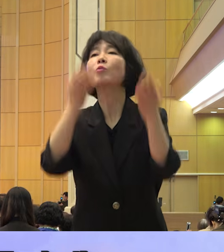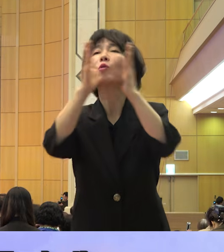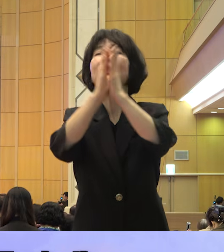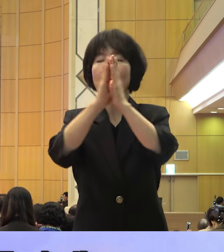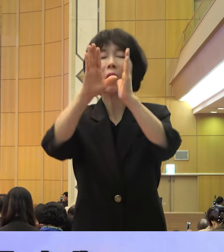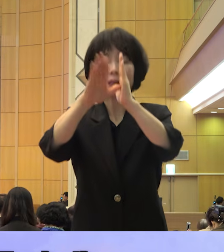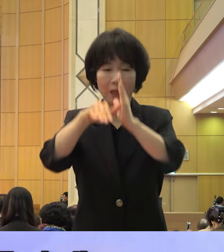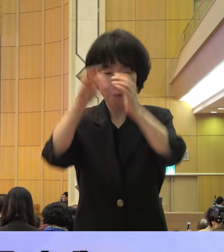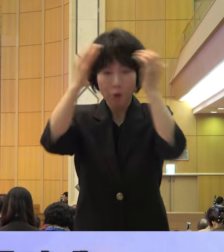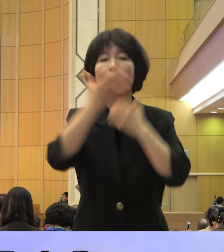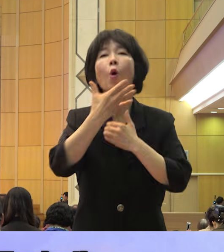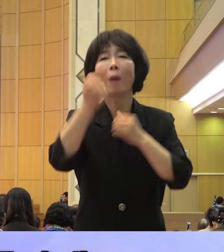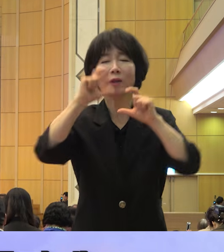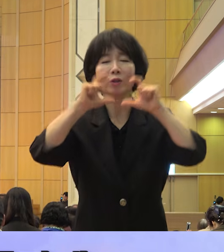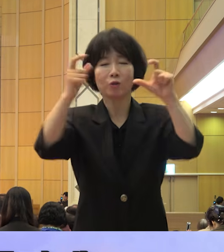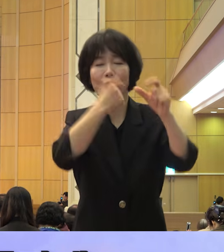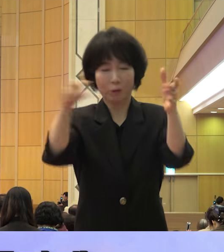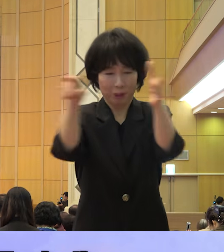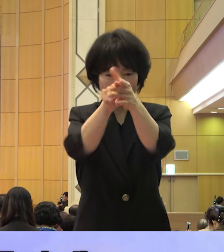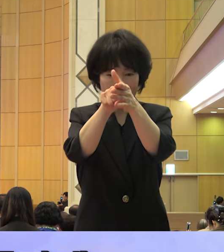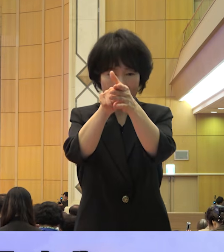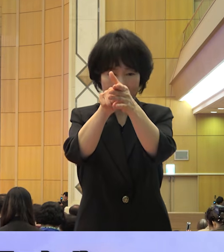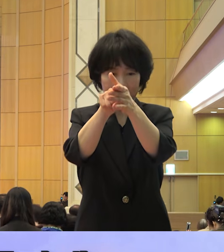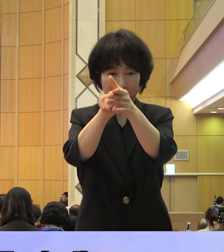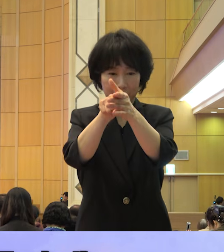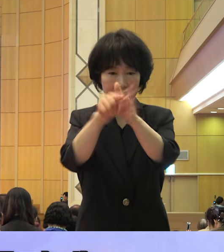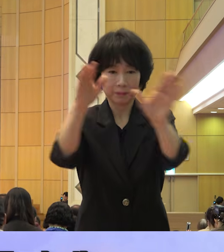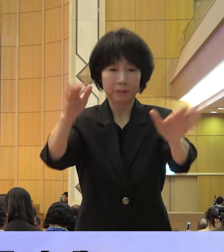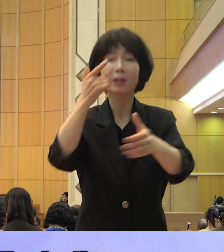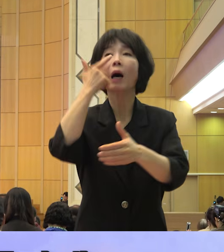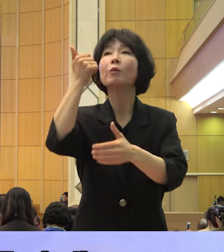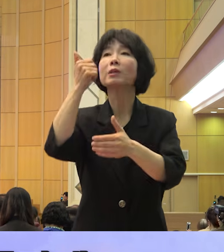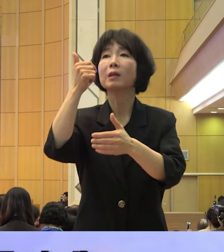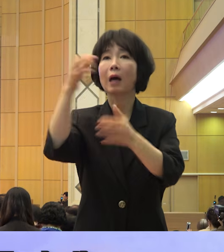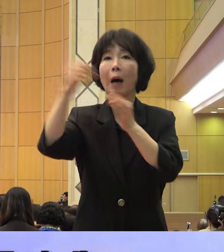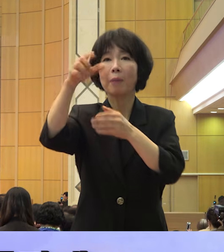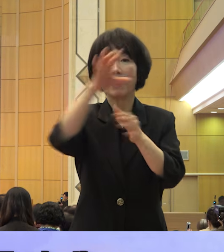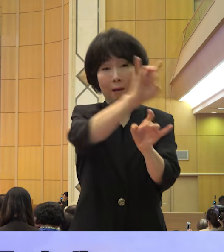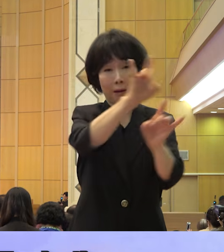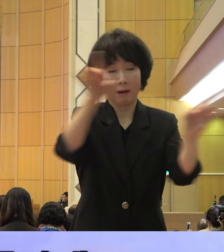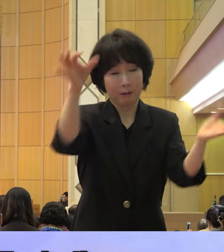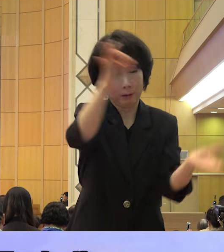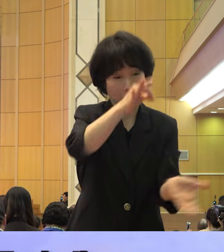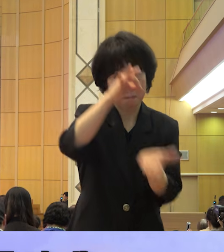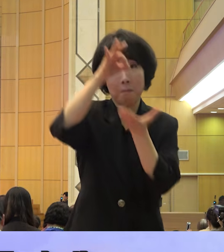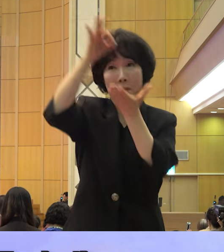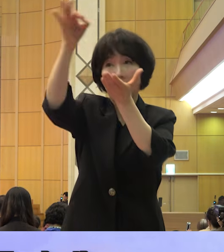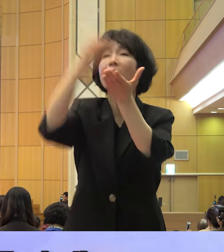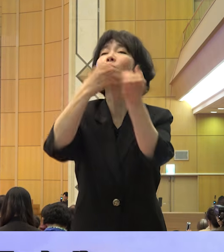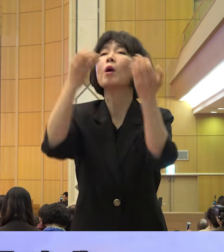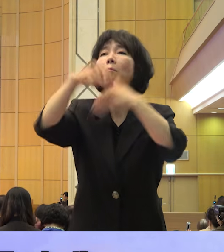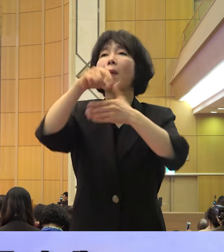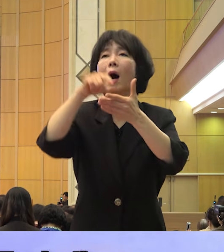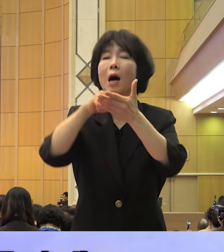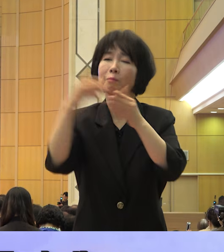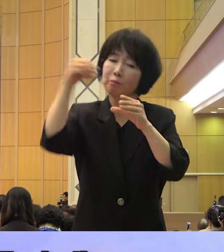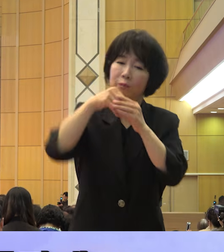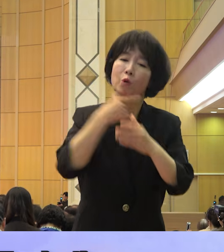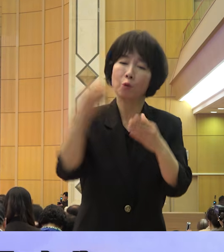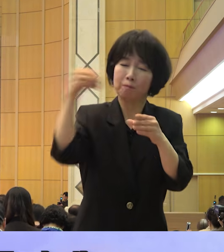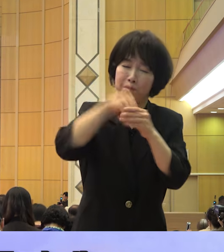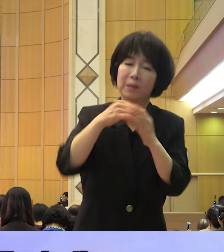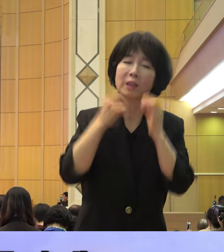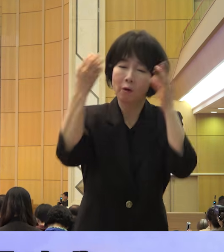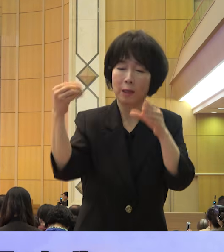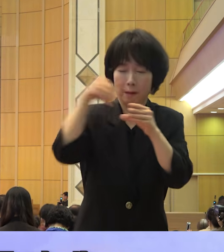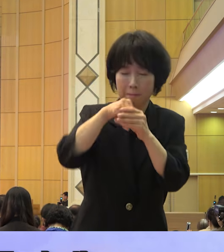축복 기도할 때 복이 임할 줄 믿습니다. 아버지 앞에 드린 예물 위해서 축복합니다. 마음을 담고 송을